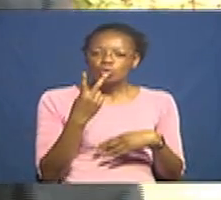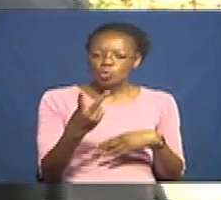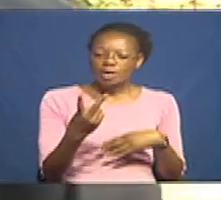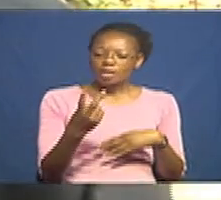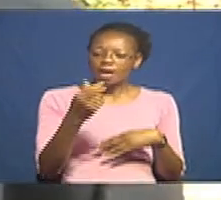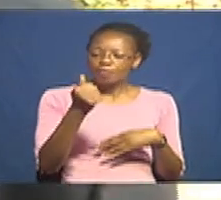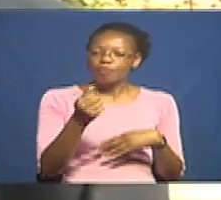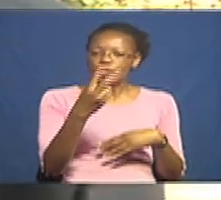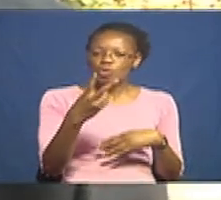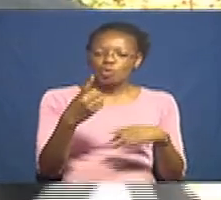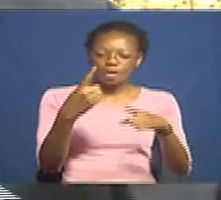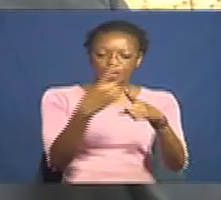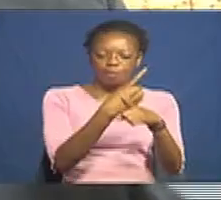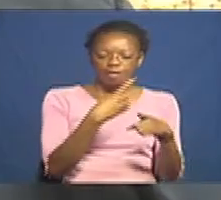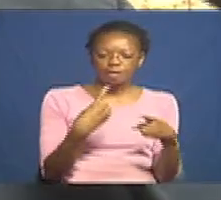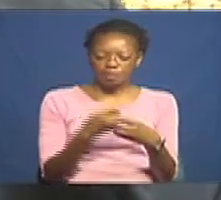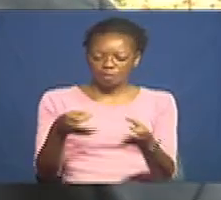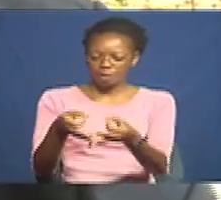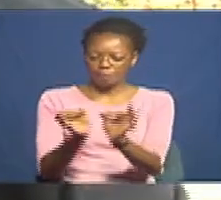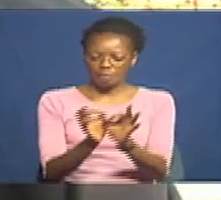vile umeona kuambatana na vile